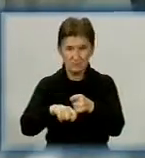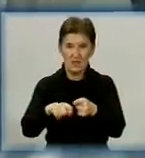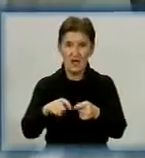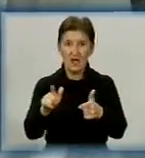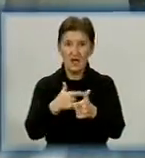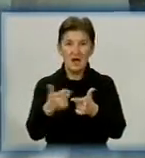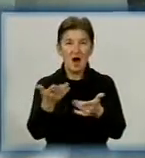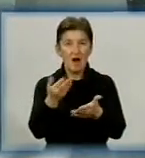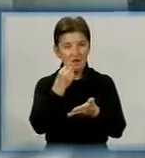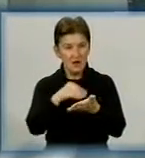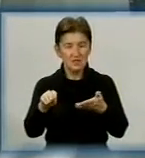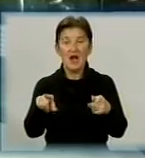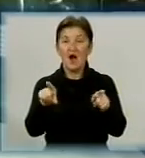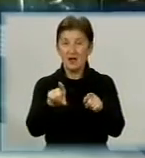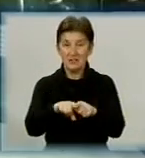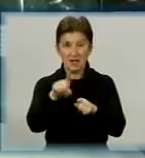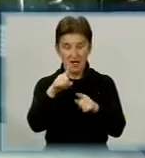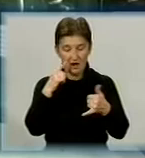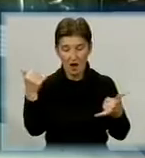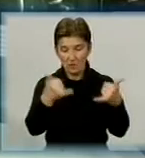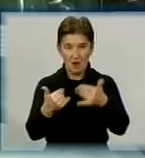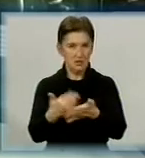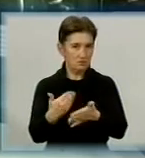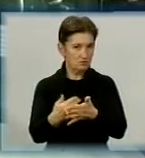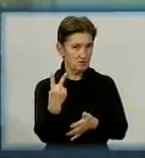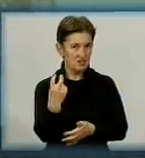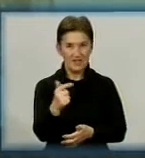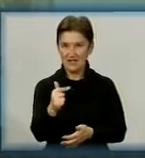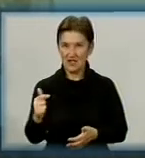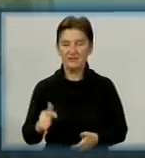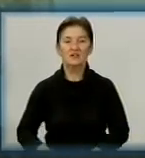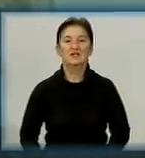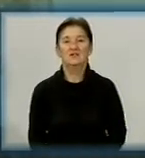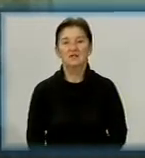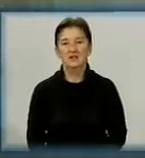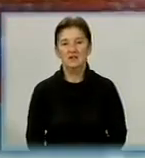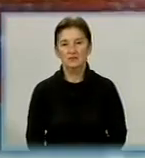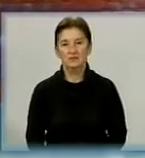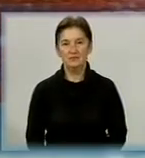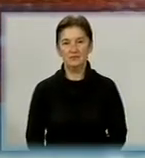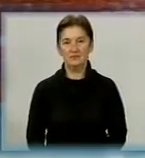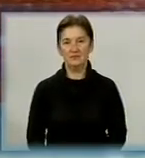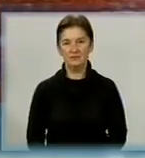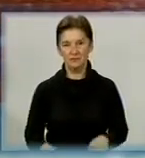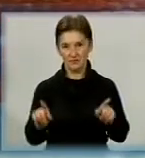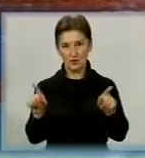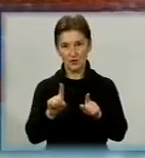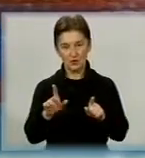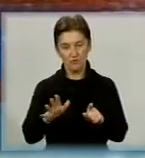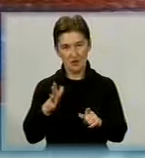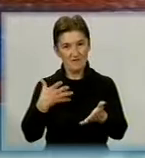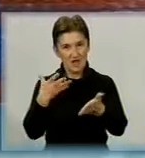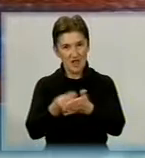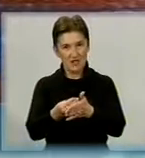контролювати якість. Такий аналіз обійдеться в середньому у 200 гривень. Інна Примак, Ілля Зеленкін, «День за днем». Щоб був власний